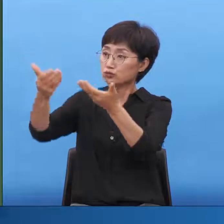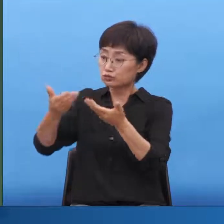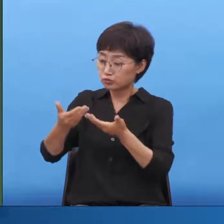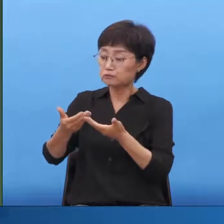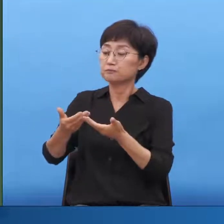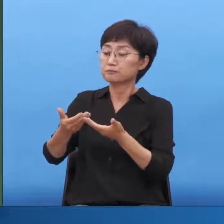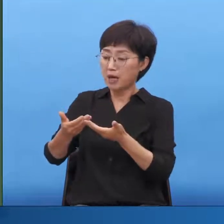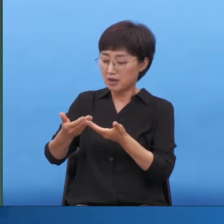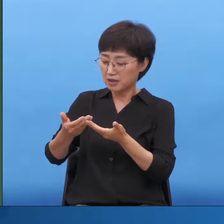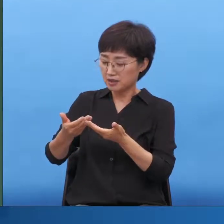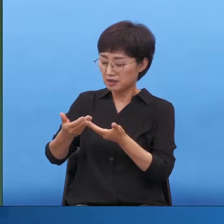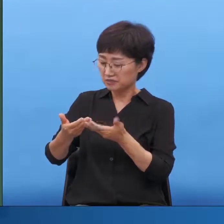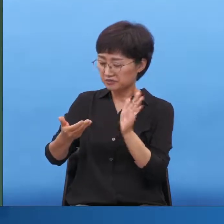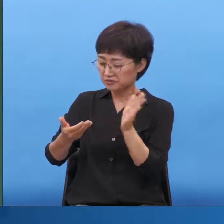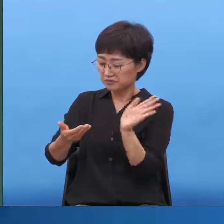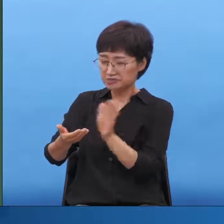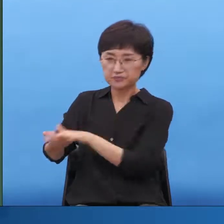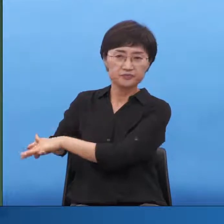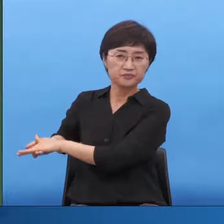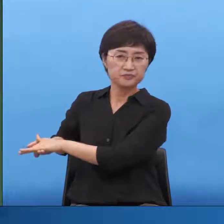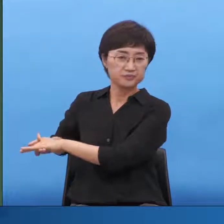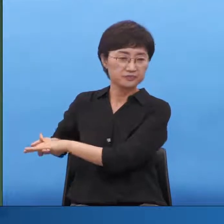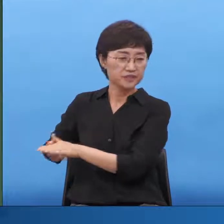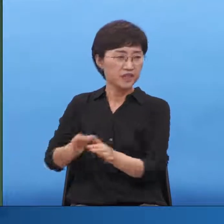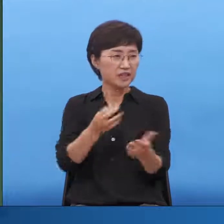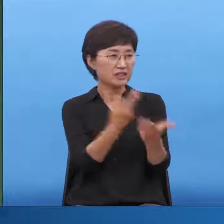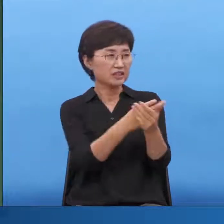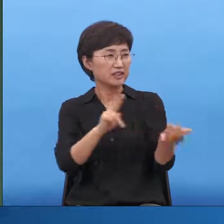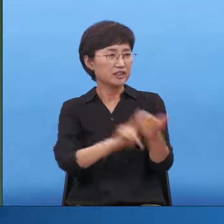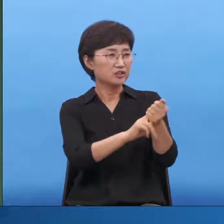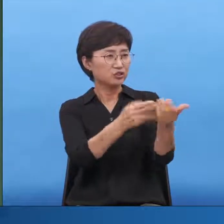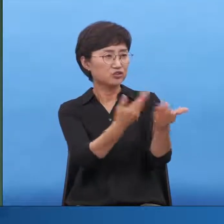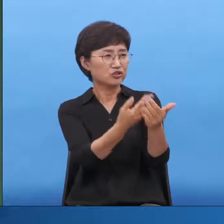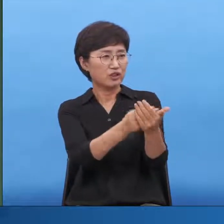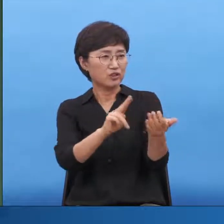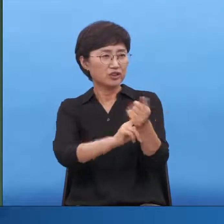영적 상태가 다 안 되는데 표적을 행해 보세요. 이런.